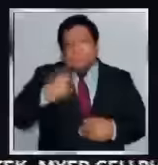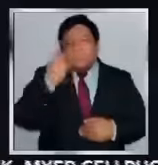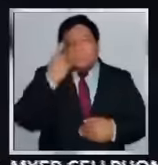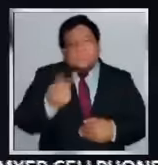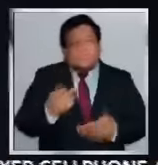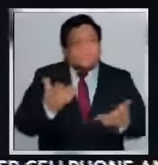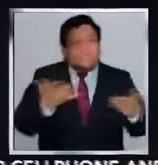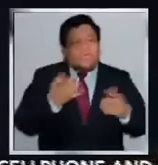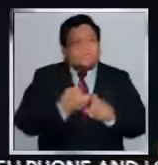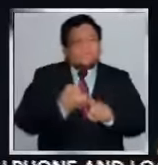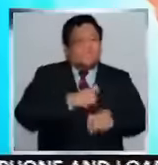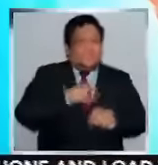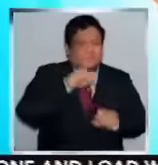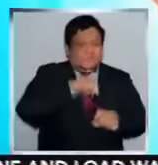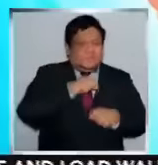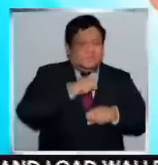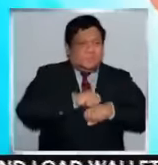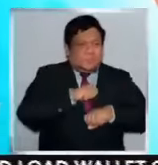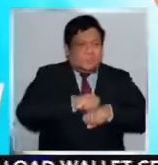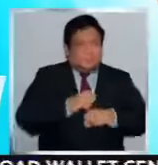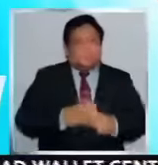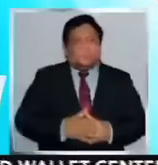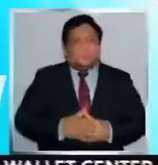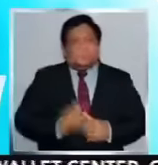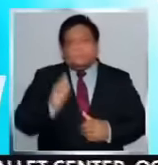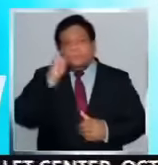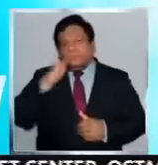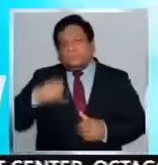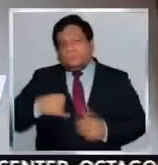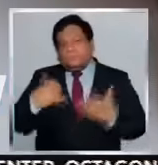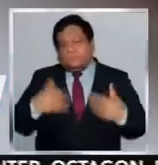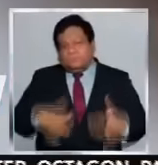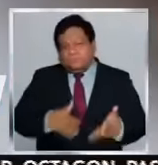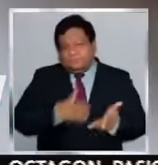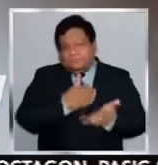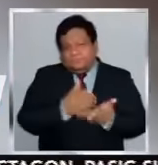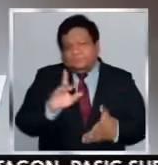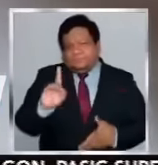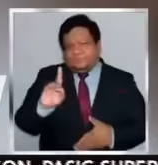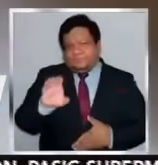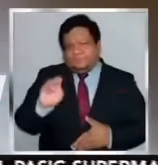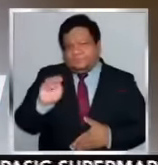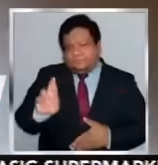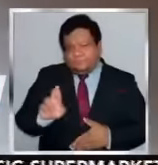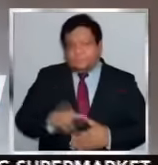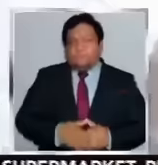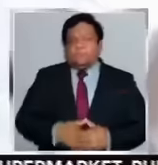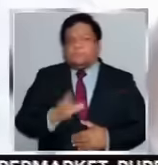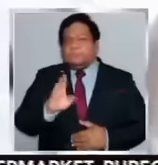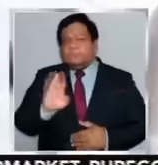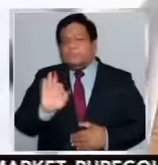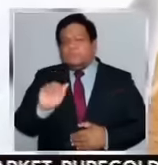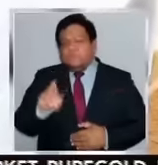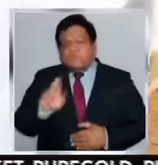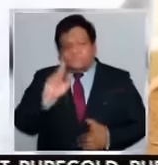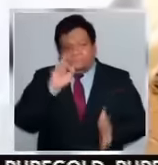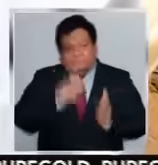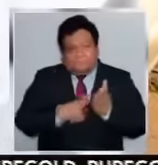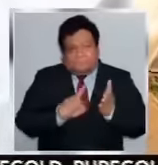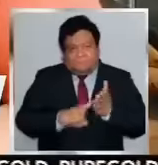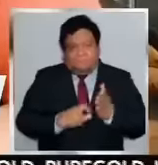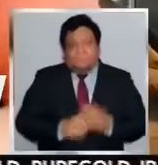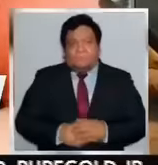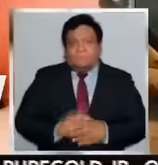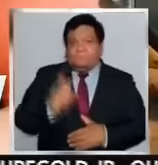sa bato. Kahapon lang, personal din itong sinuri ng mga kawani ng DNR at BFAR. The distance of where the area of these teeth were retrieved